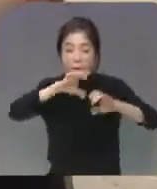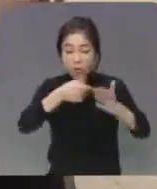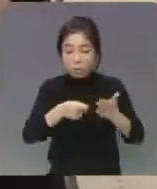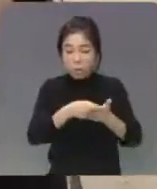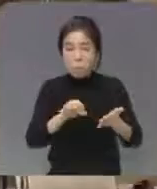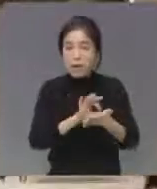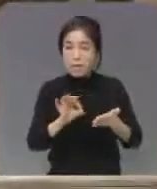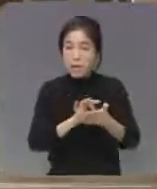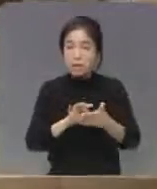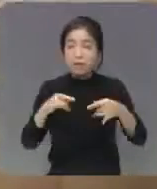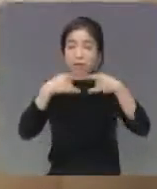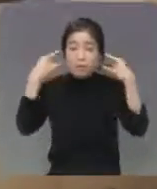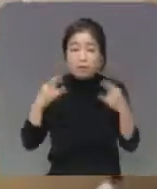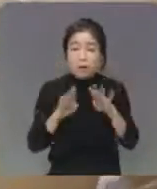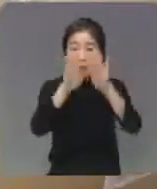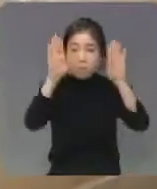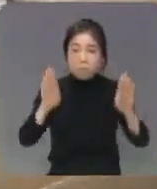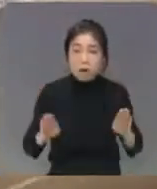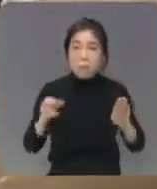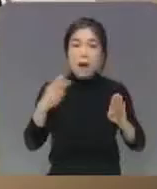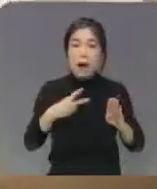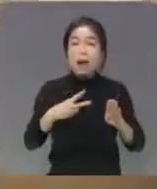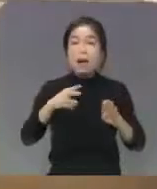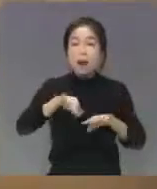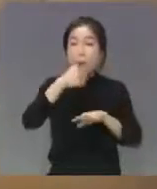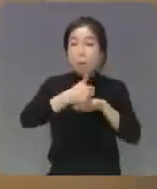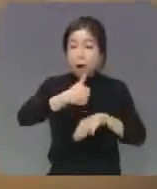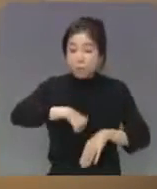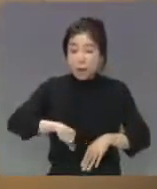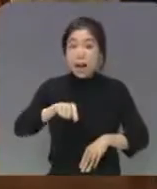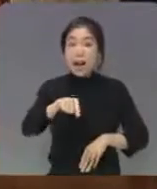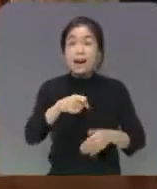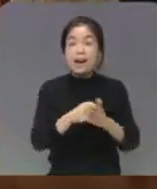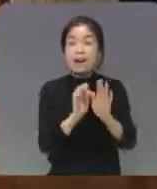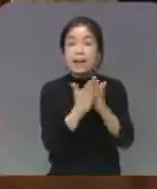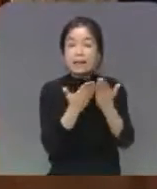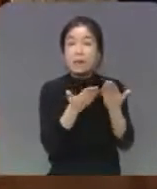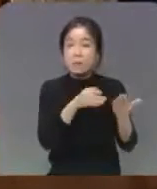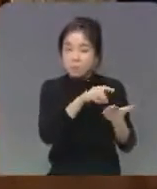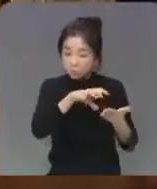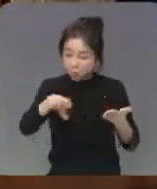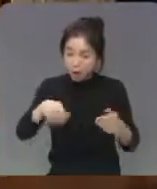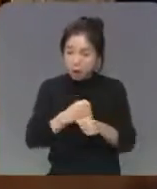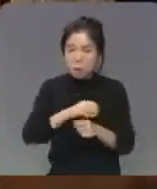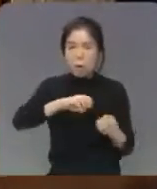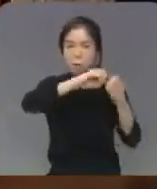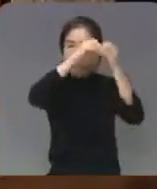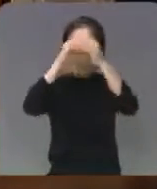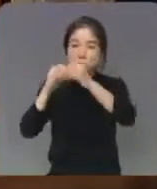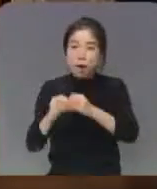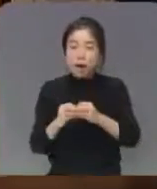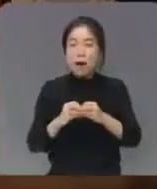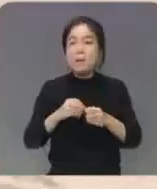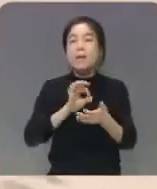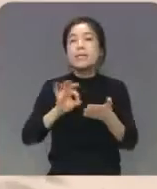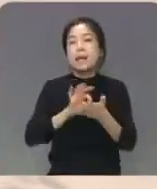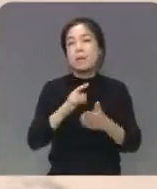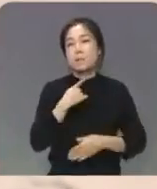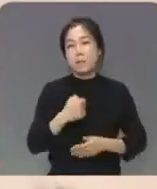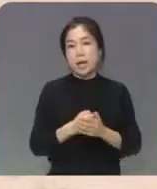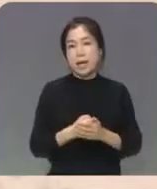박물관의 바이에른 막시밀리안 2세의 책상 복원과 해외 공간장식 에도 쓰인 전주 한지